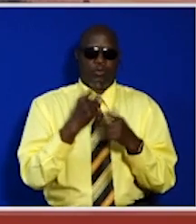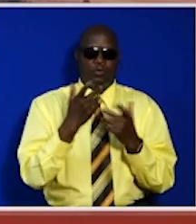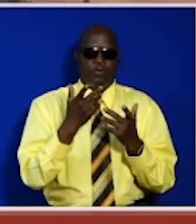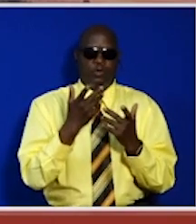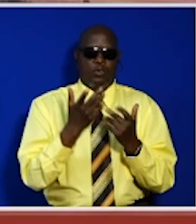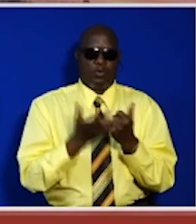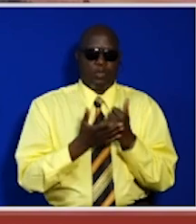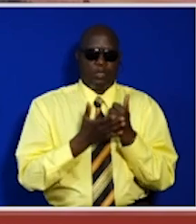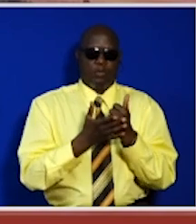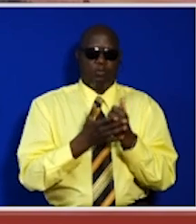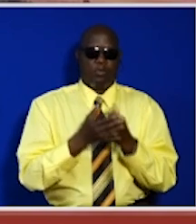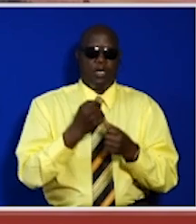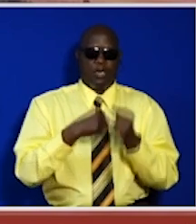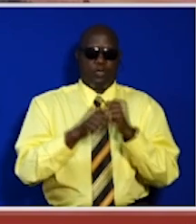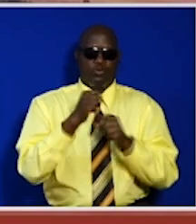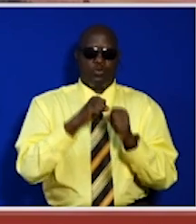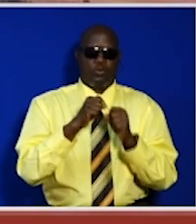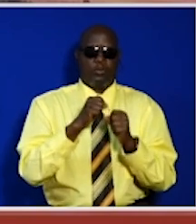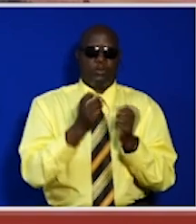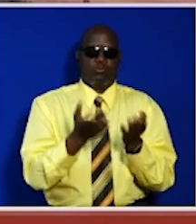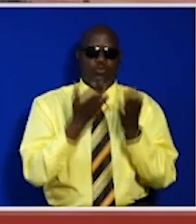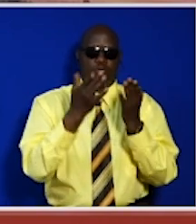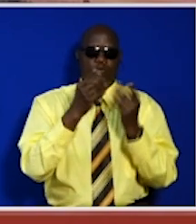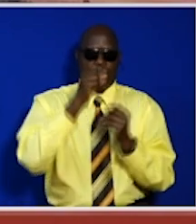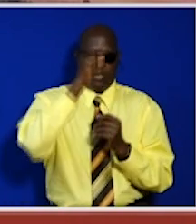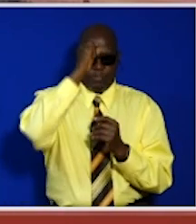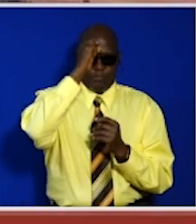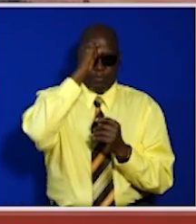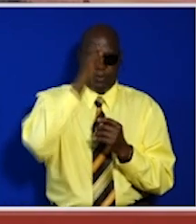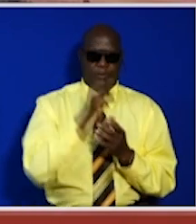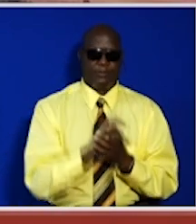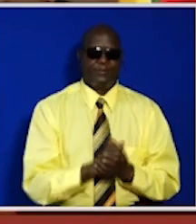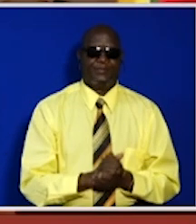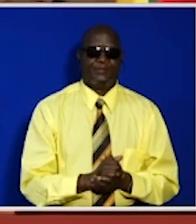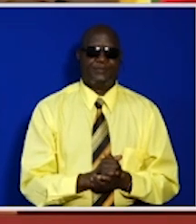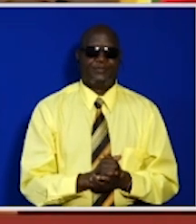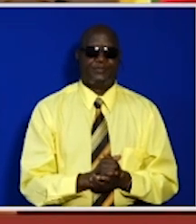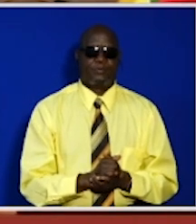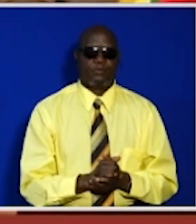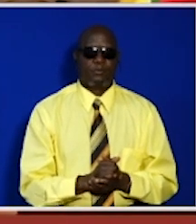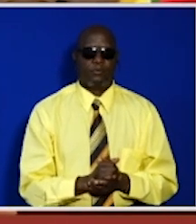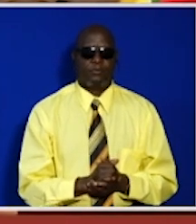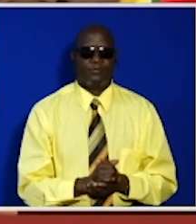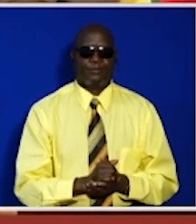na mafanikio ya serikali yake. Alistena na taarifa hiyo.